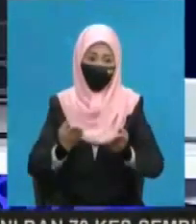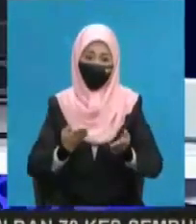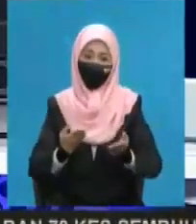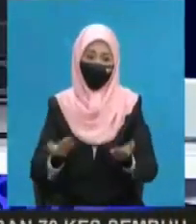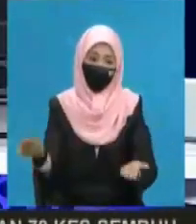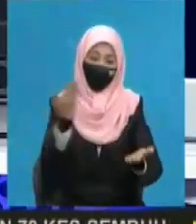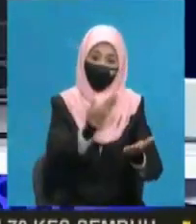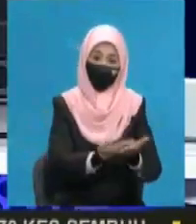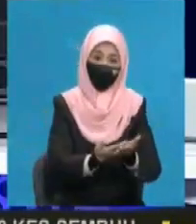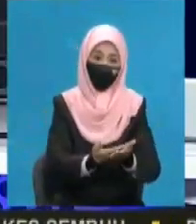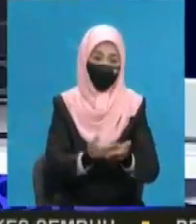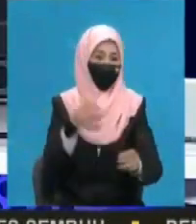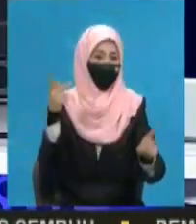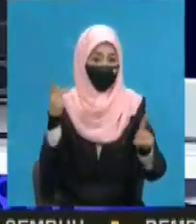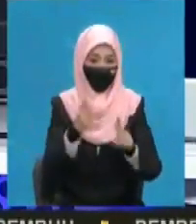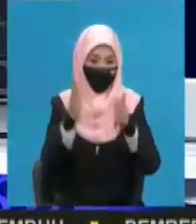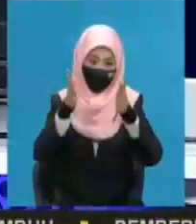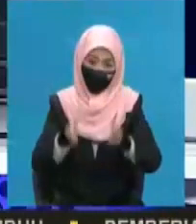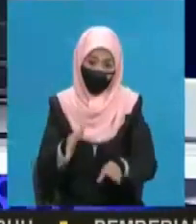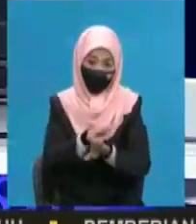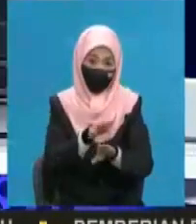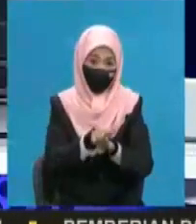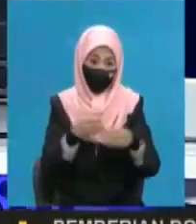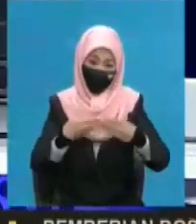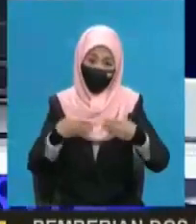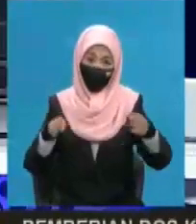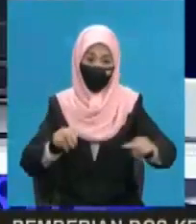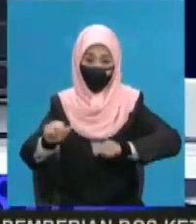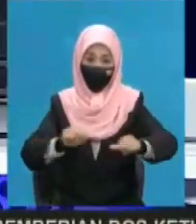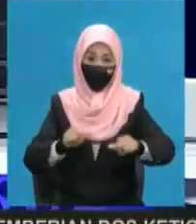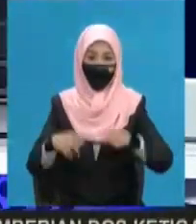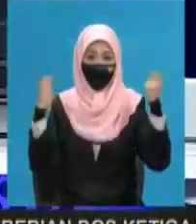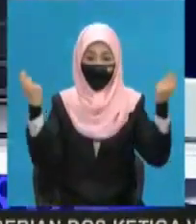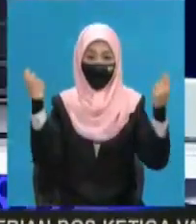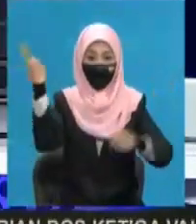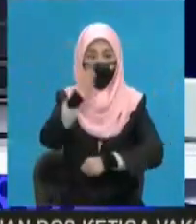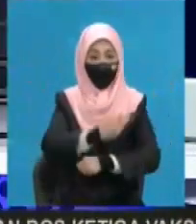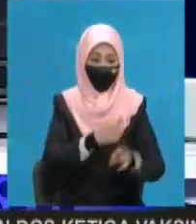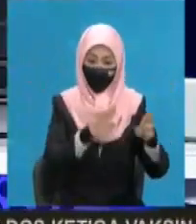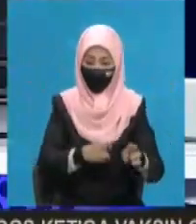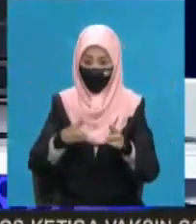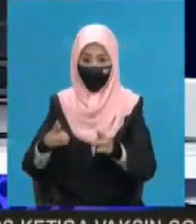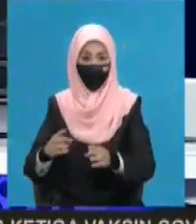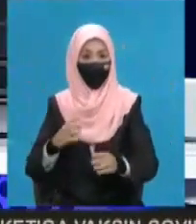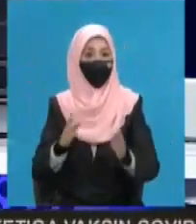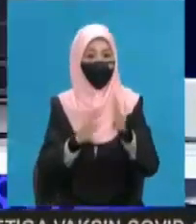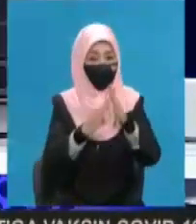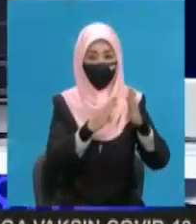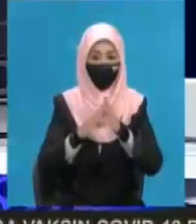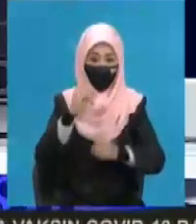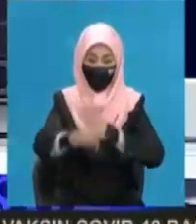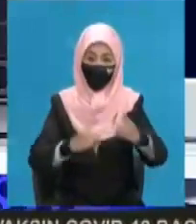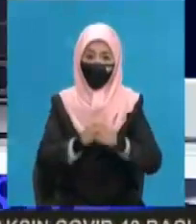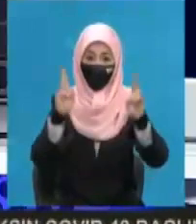ditawarkan kepada orang ramai lancar hanya merupakan antara cibity sambutan hari perancangan Bandar sedunia pada tahun